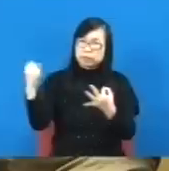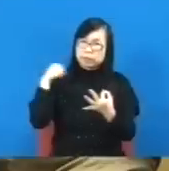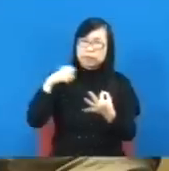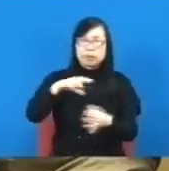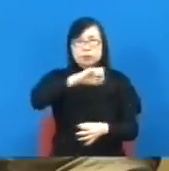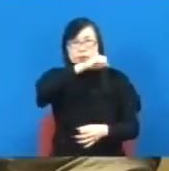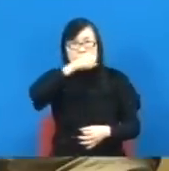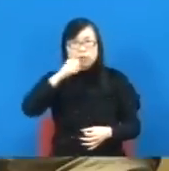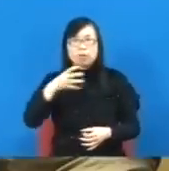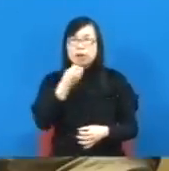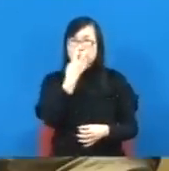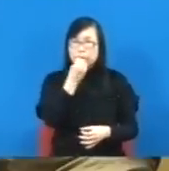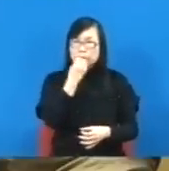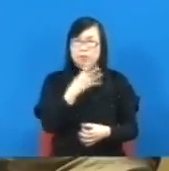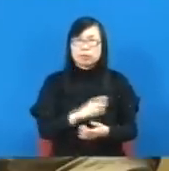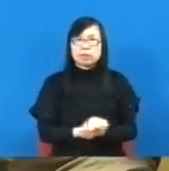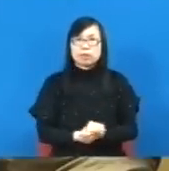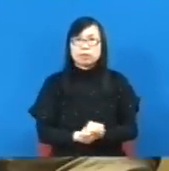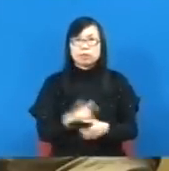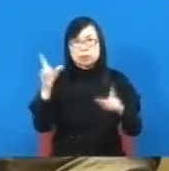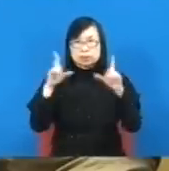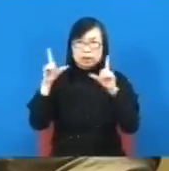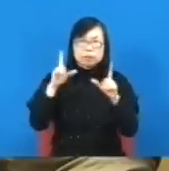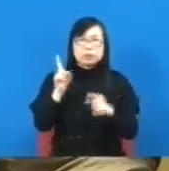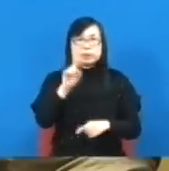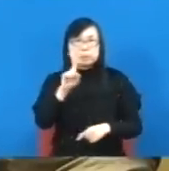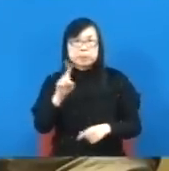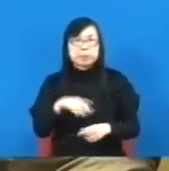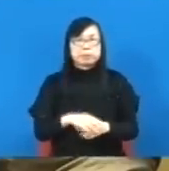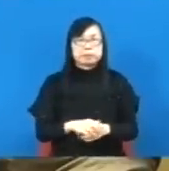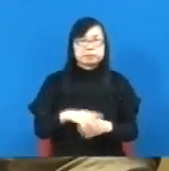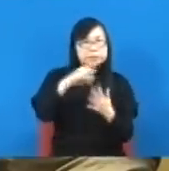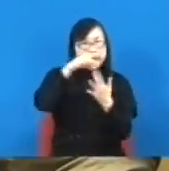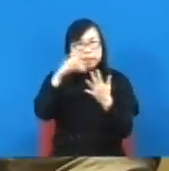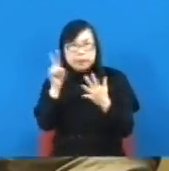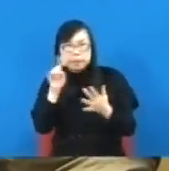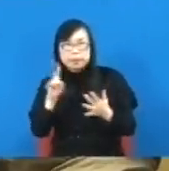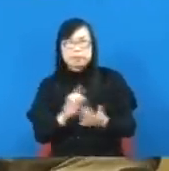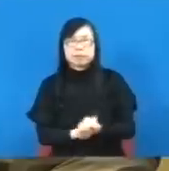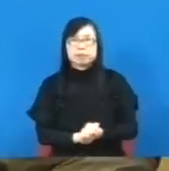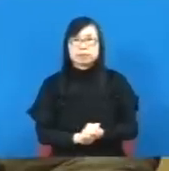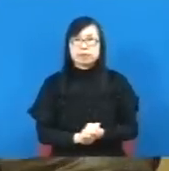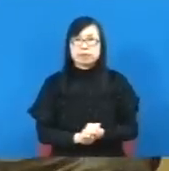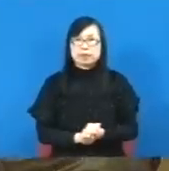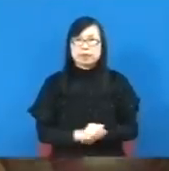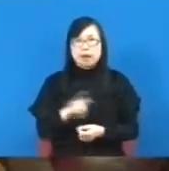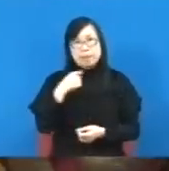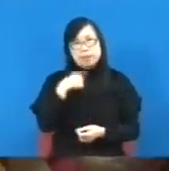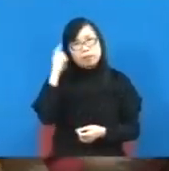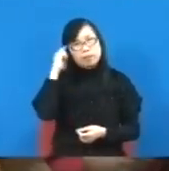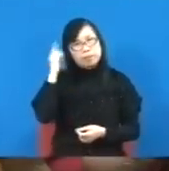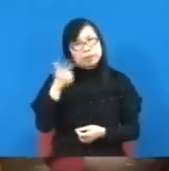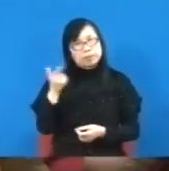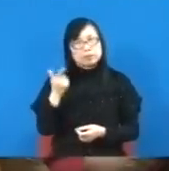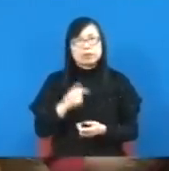台灣同香港嗰個態度取向係點樣嘅？我諗住佢係想問呢條，係咪諗係咪我諗多咗咧？我喺度